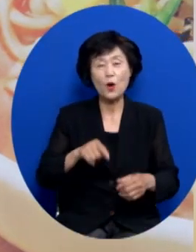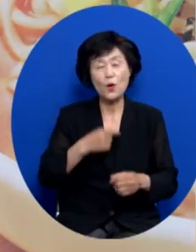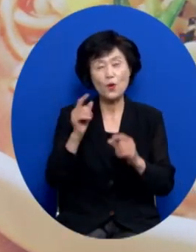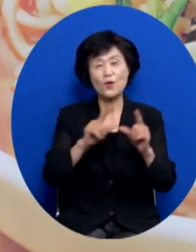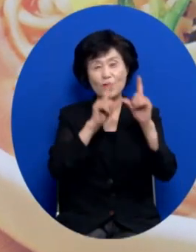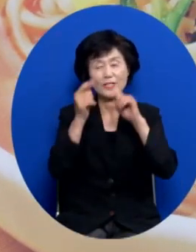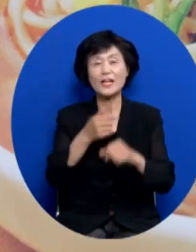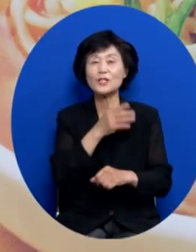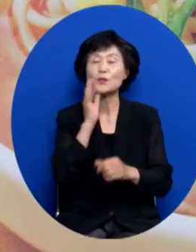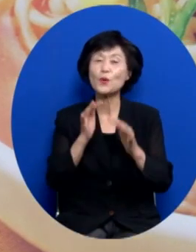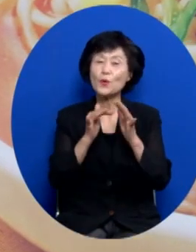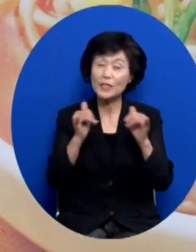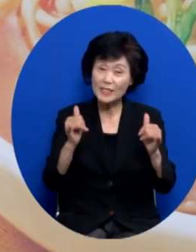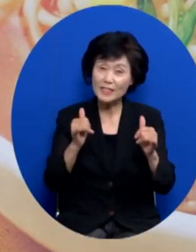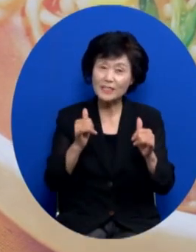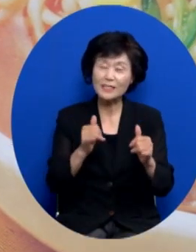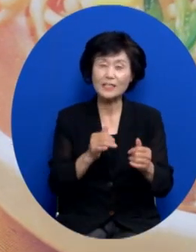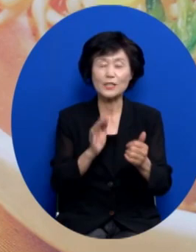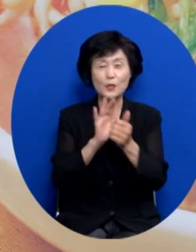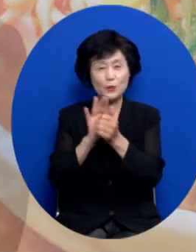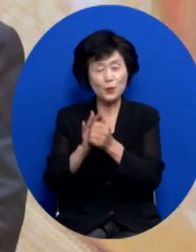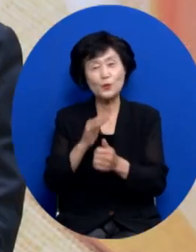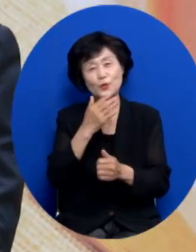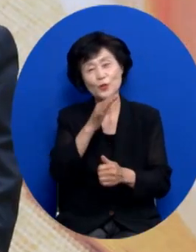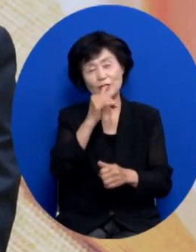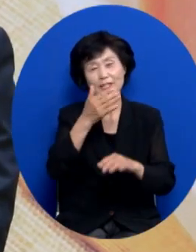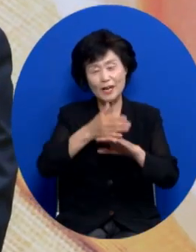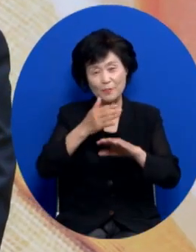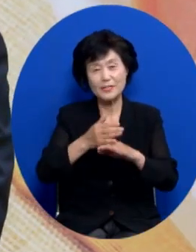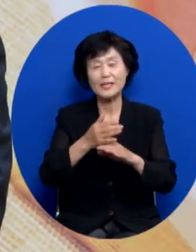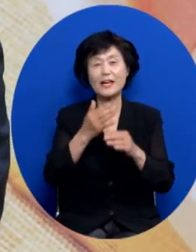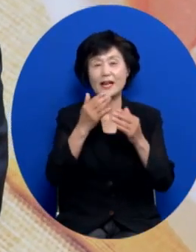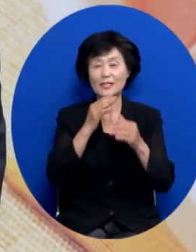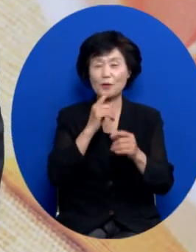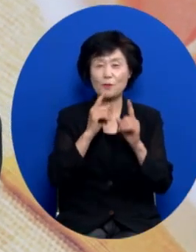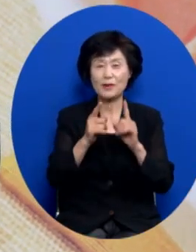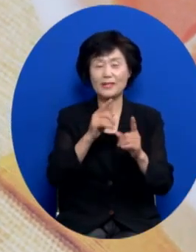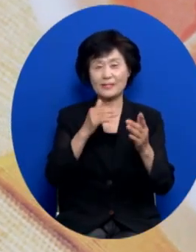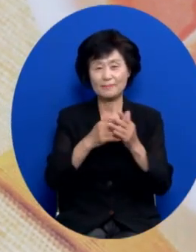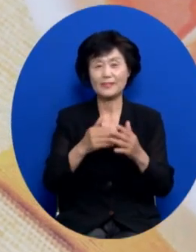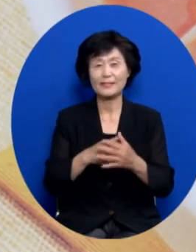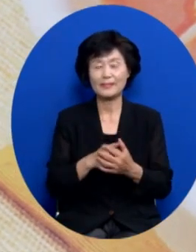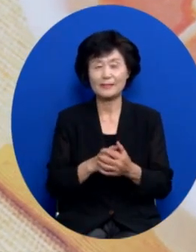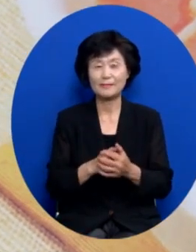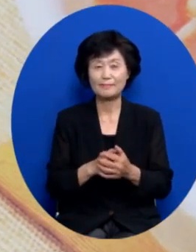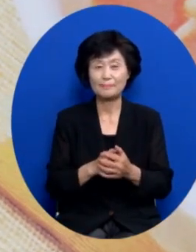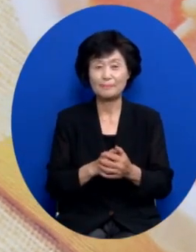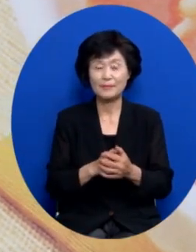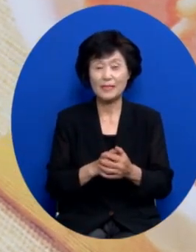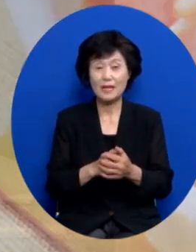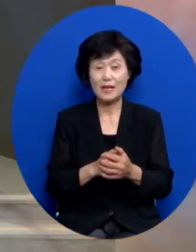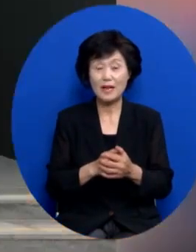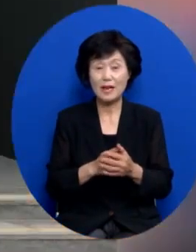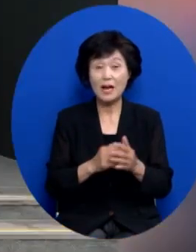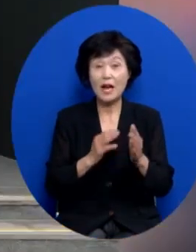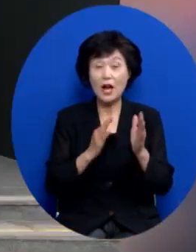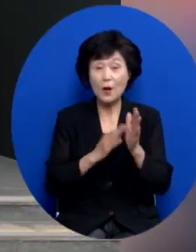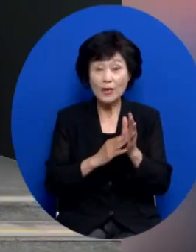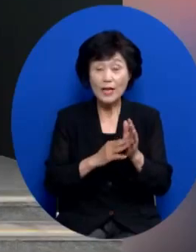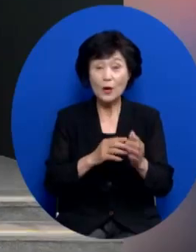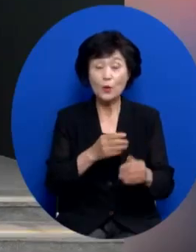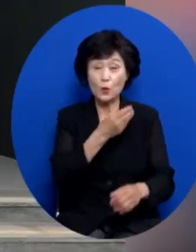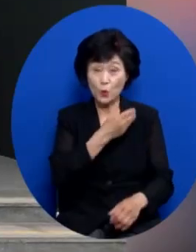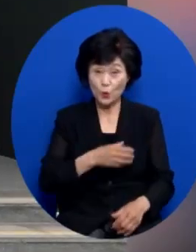섬길 수 있어 감사하다며 작은 선물을 통해 마음까지 든든해지길 바란다고 전했습니다. 관악구 박준희